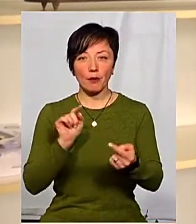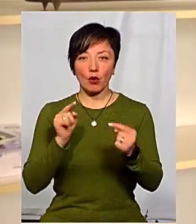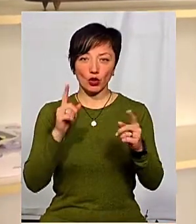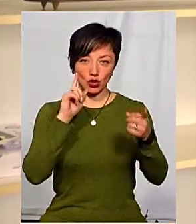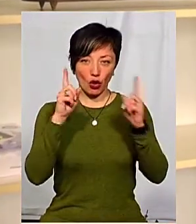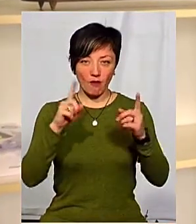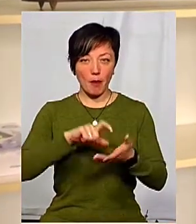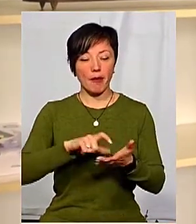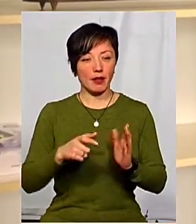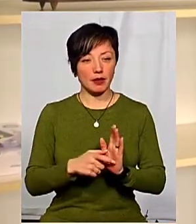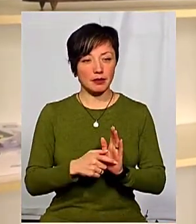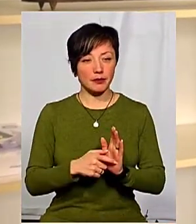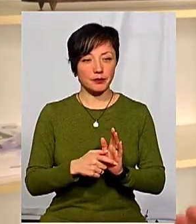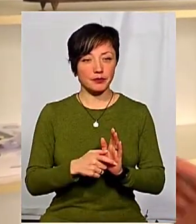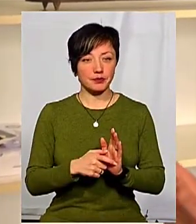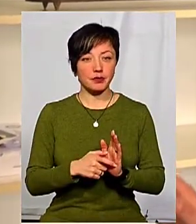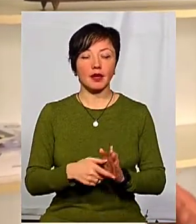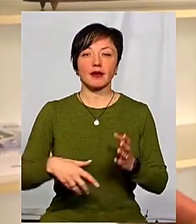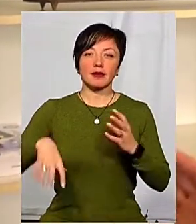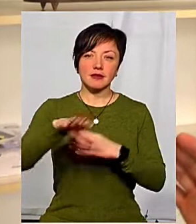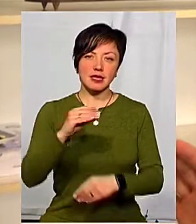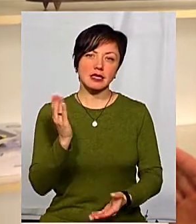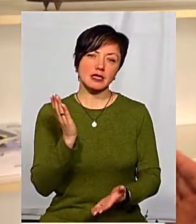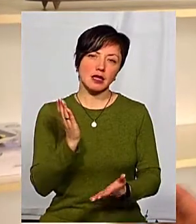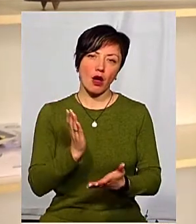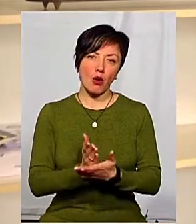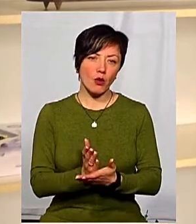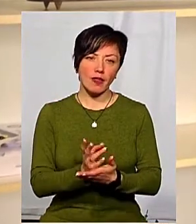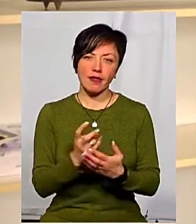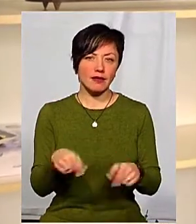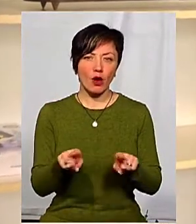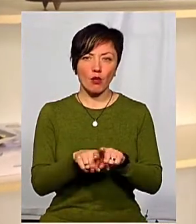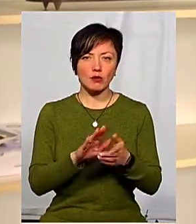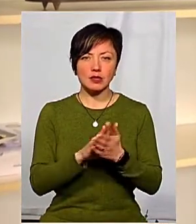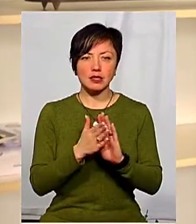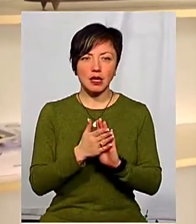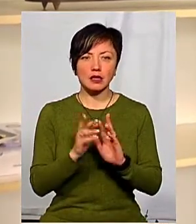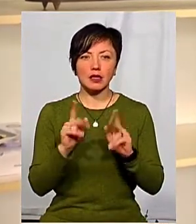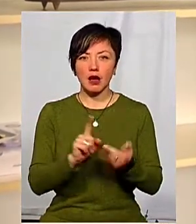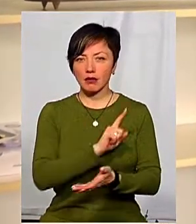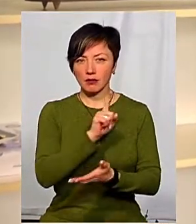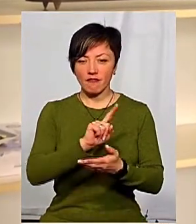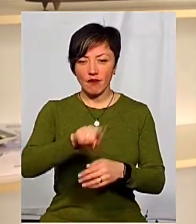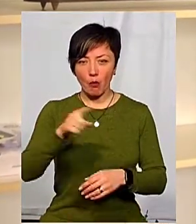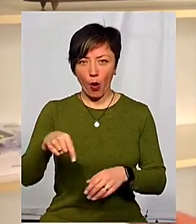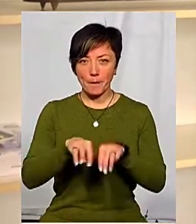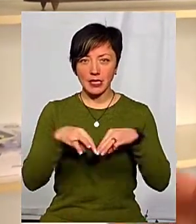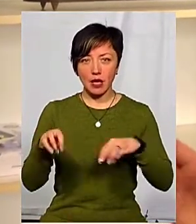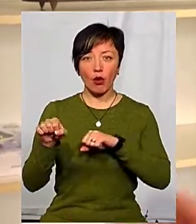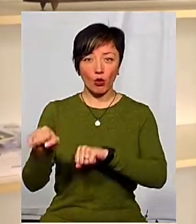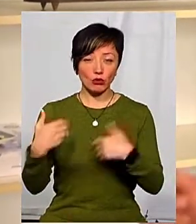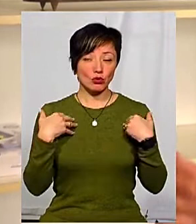палата. А вже ж воно все знаходиться не в такому стані, як по брендбуку Міністерства охорони, але